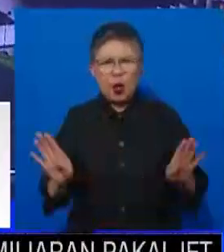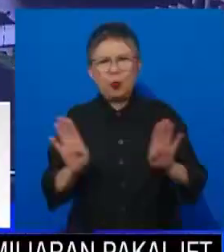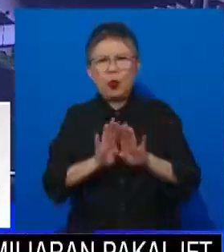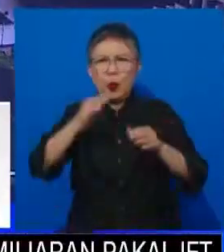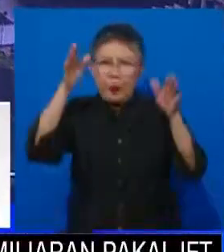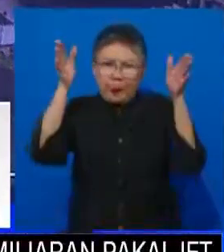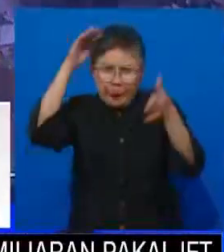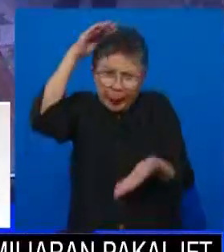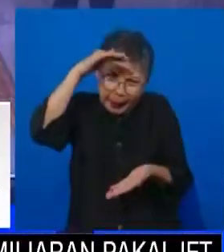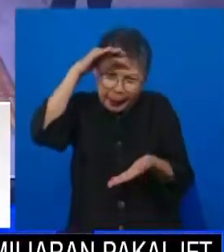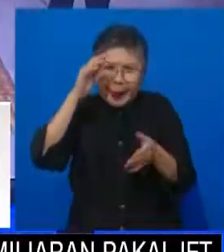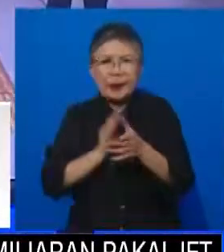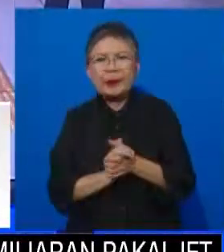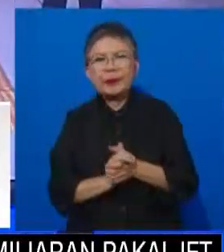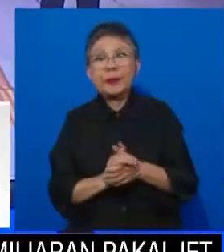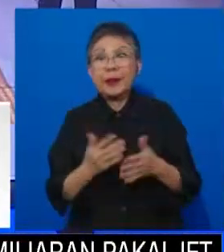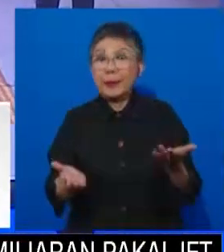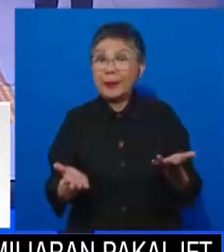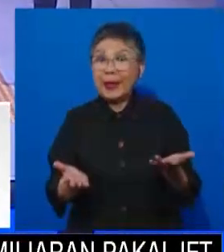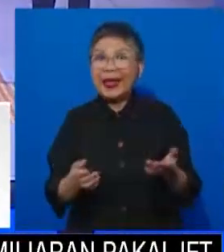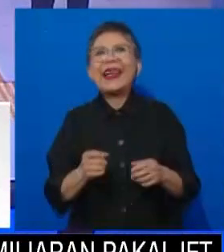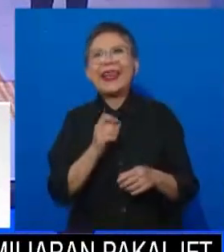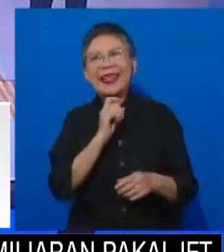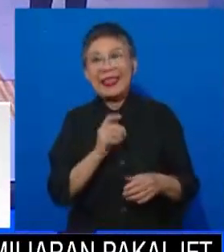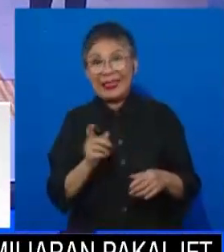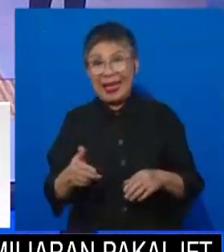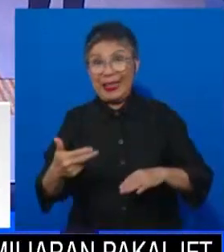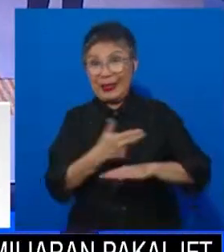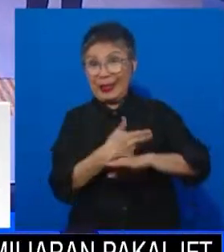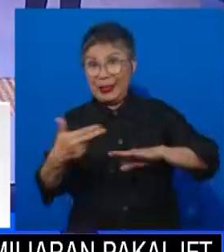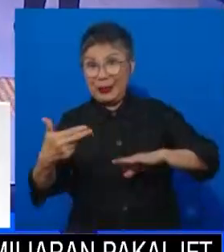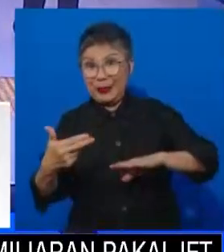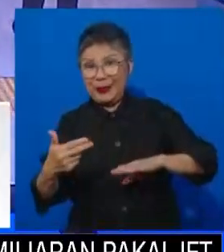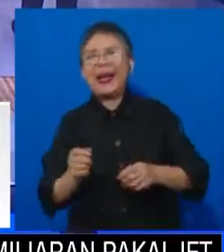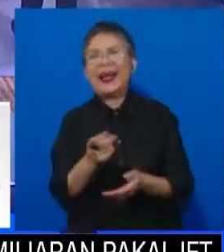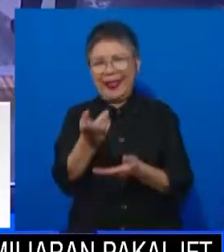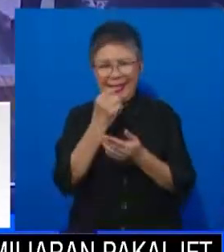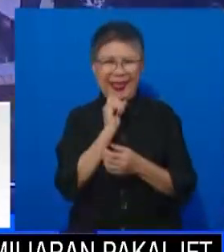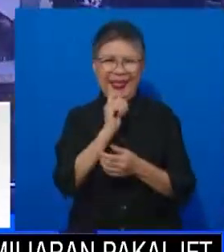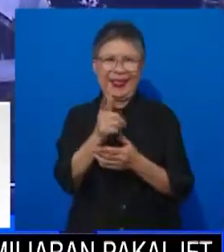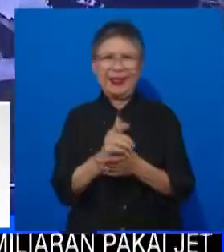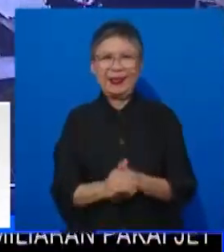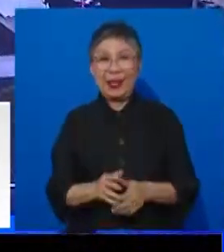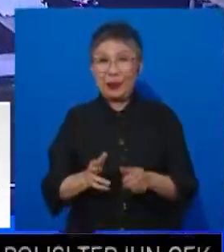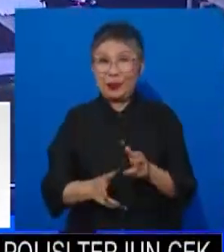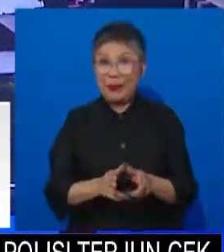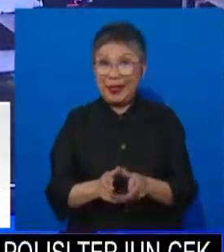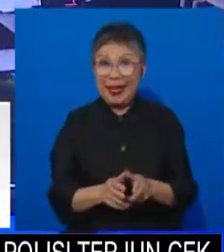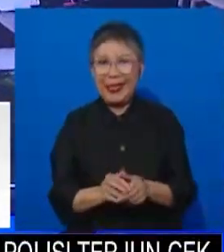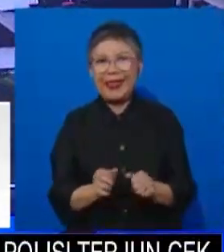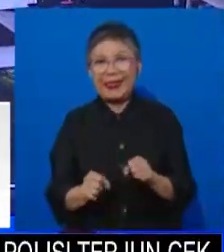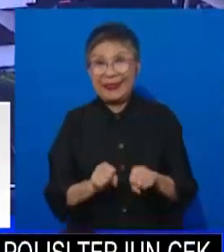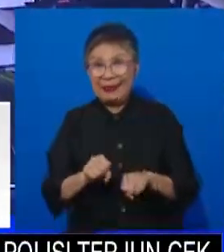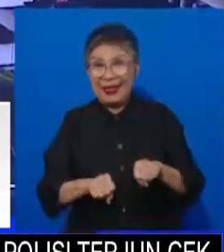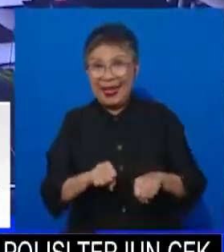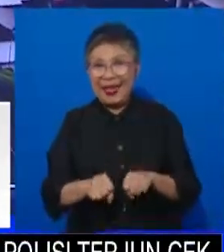terlalu pendek. Tapi kira-kira seperti apa impresi pengguna mix commuting LRT dan sepeda? Berikut laporan